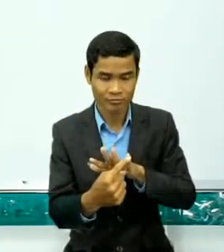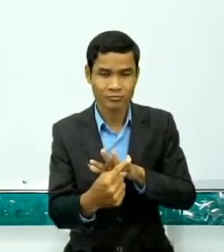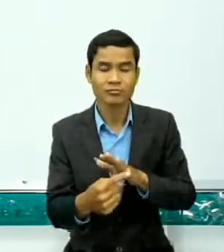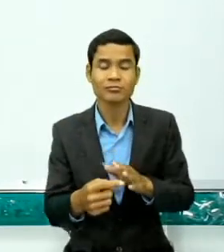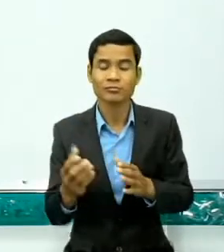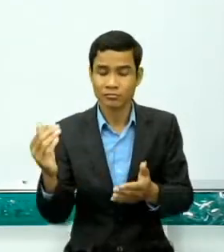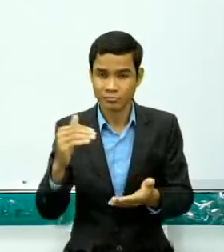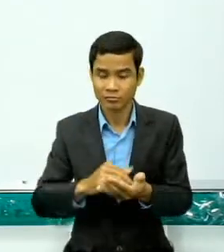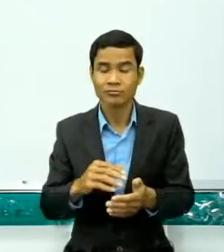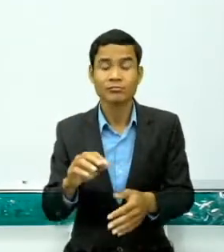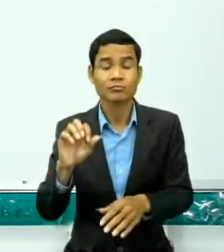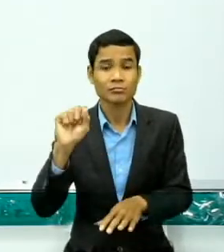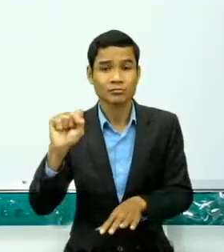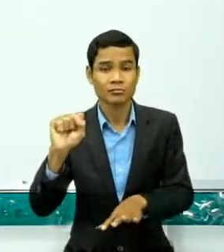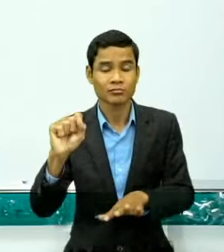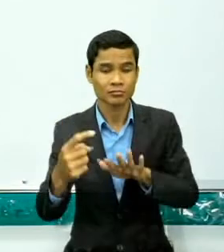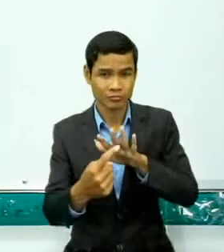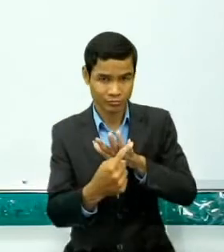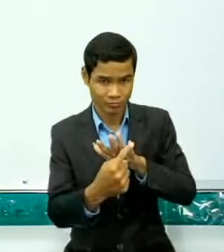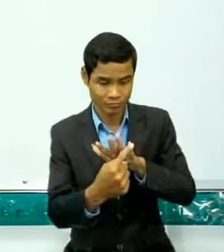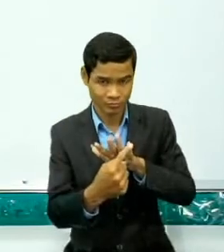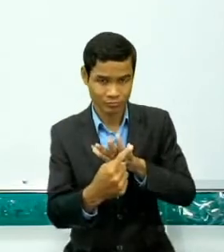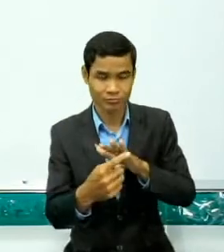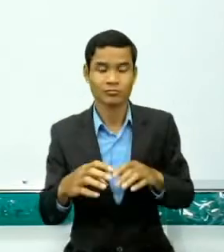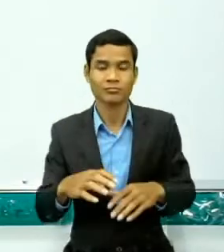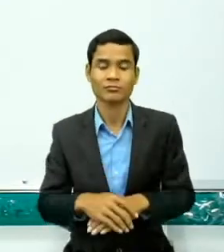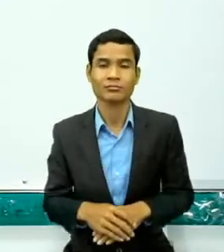ចាម្ដងទៀតណាតើ